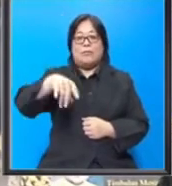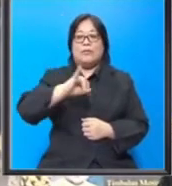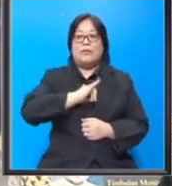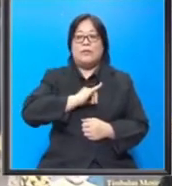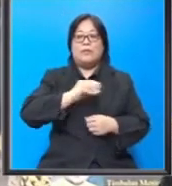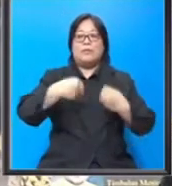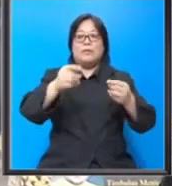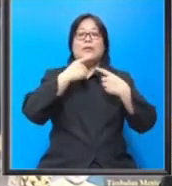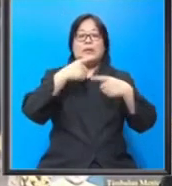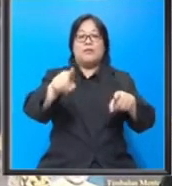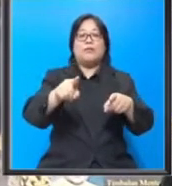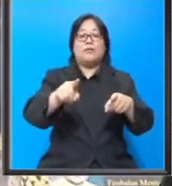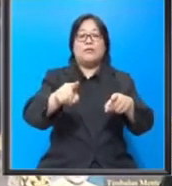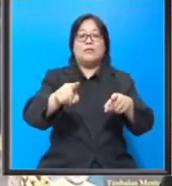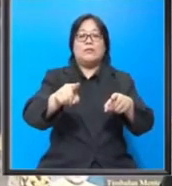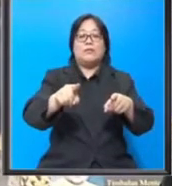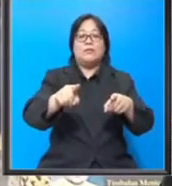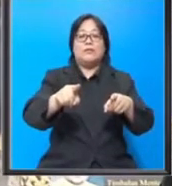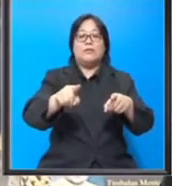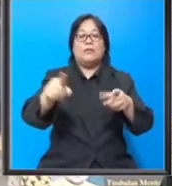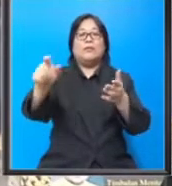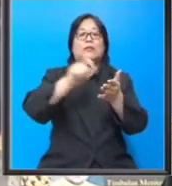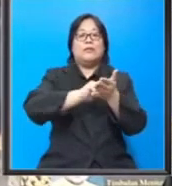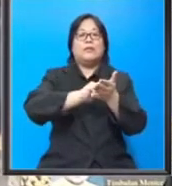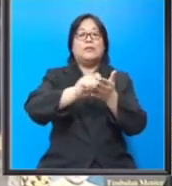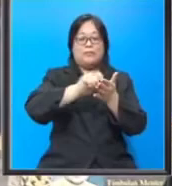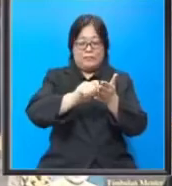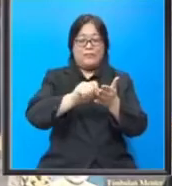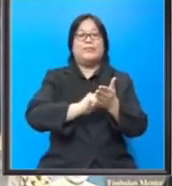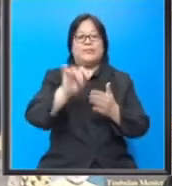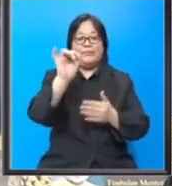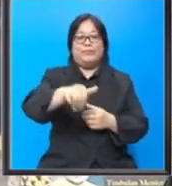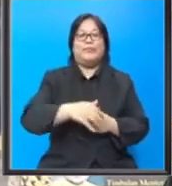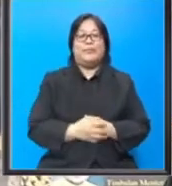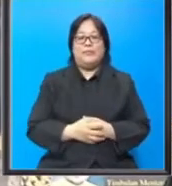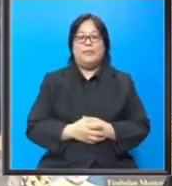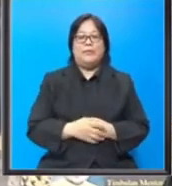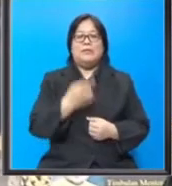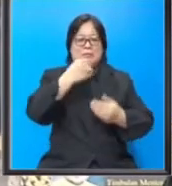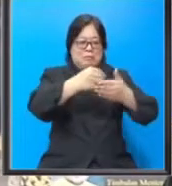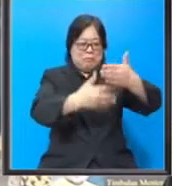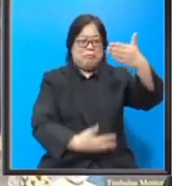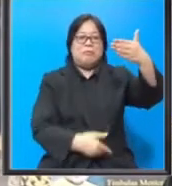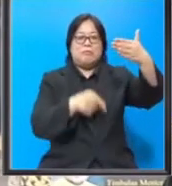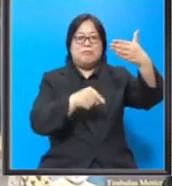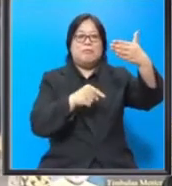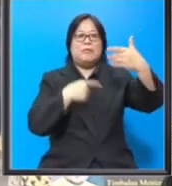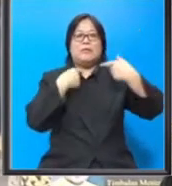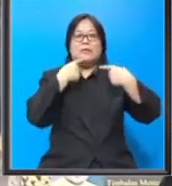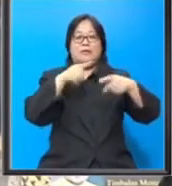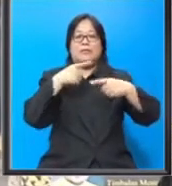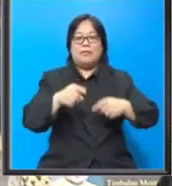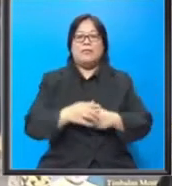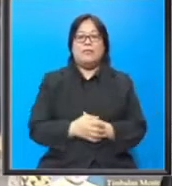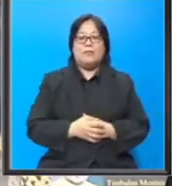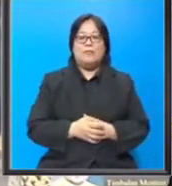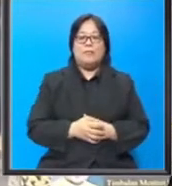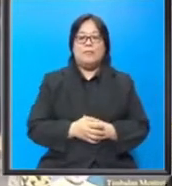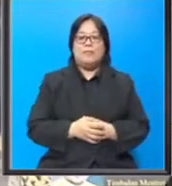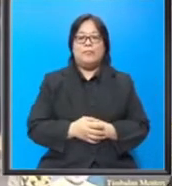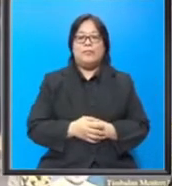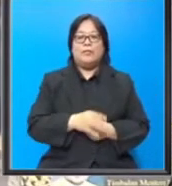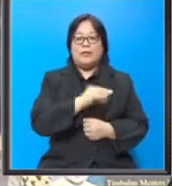bagi dalam bentuk atau delapan ditulis kabel jawaban bertulis masih panjang lagi yopan yang ada Jadi nggak